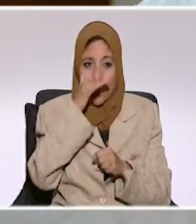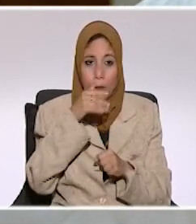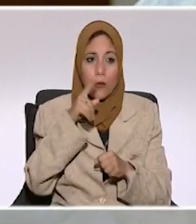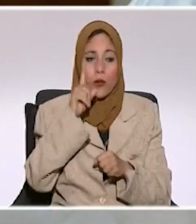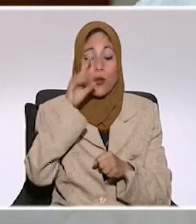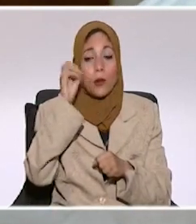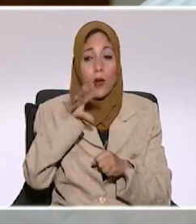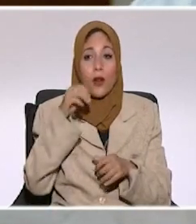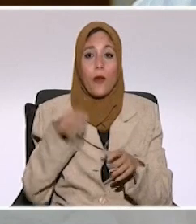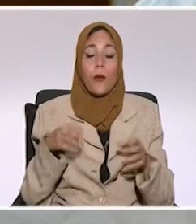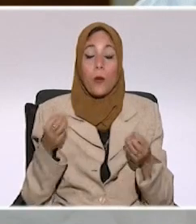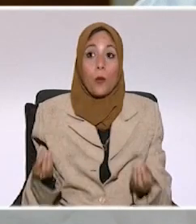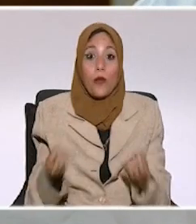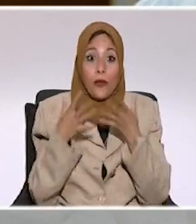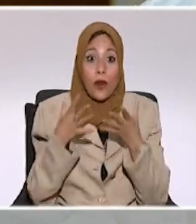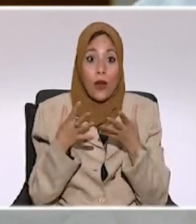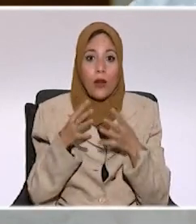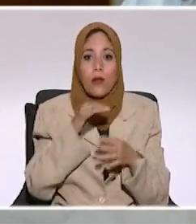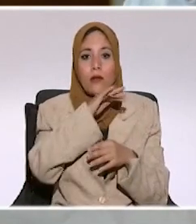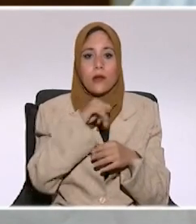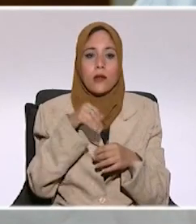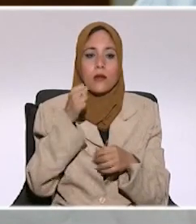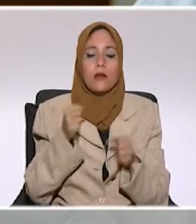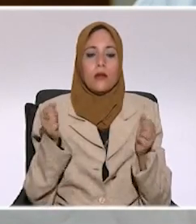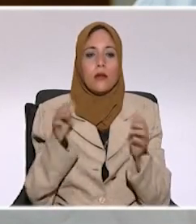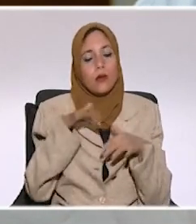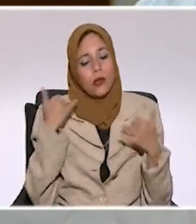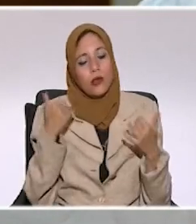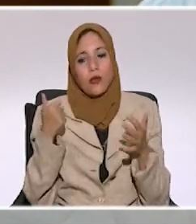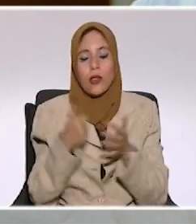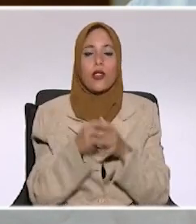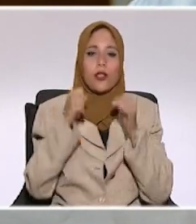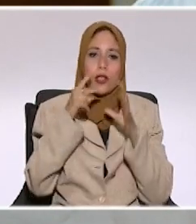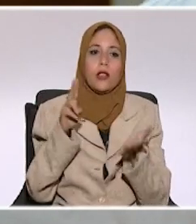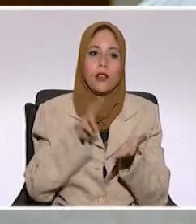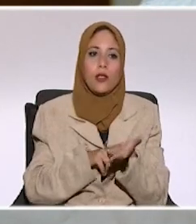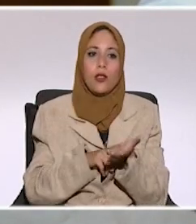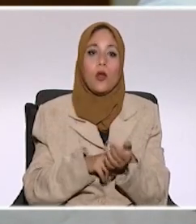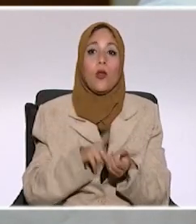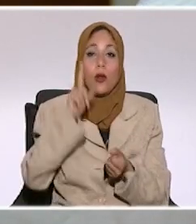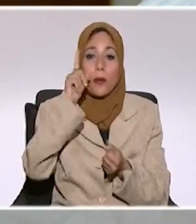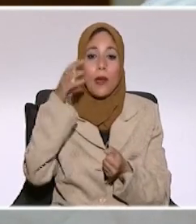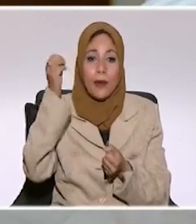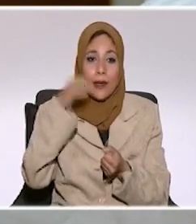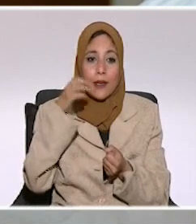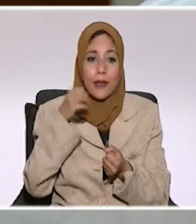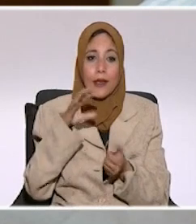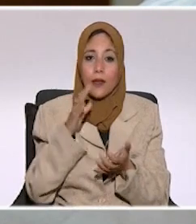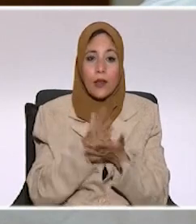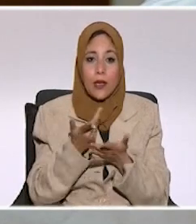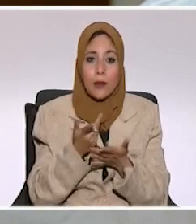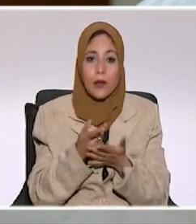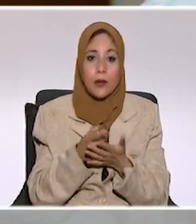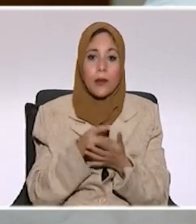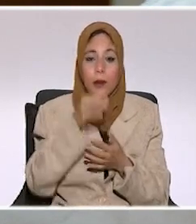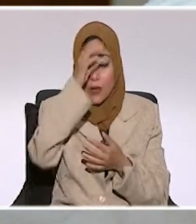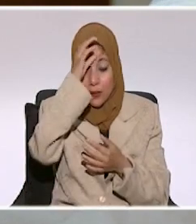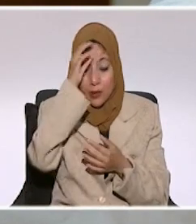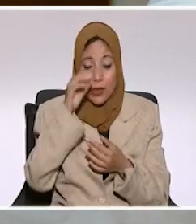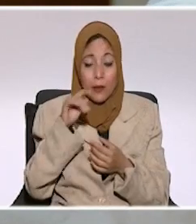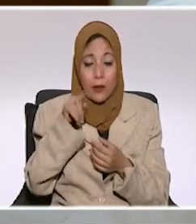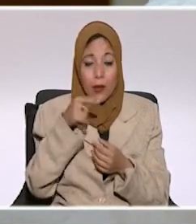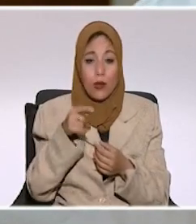سبحان الله، فجأة مت وصحيت يعني. الكرم بقى اللي ربنا كرمه، لان دايما بيبقى شر في